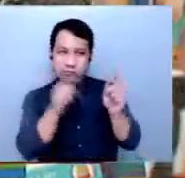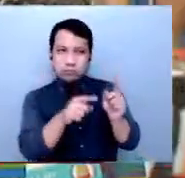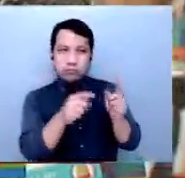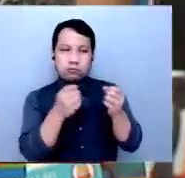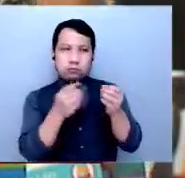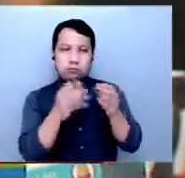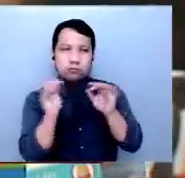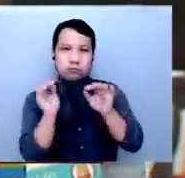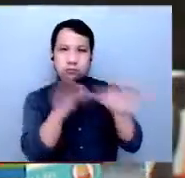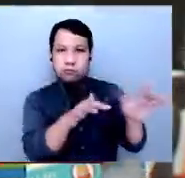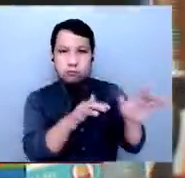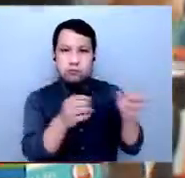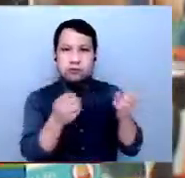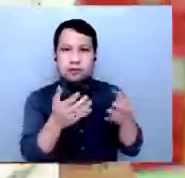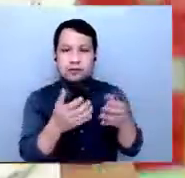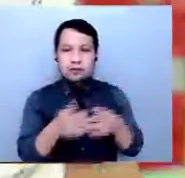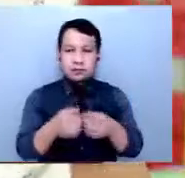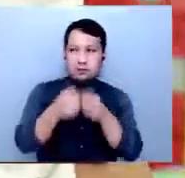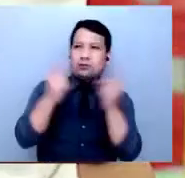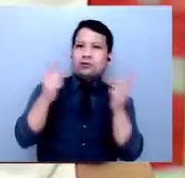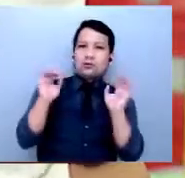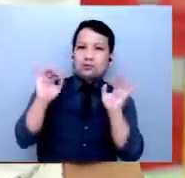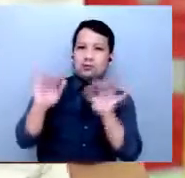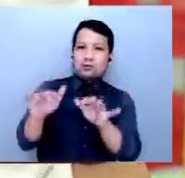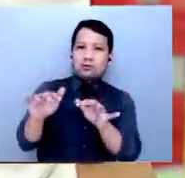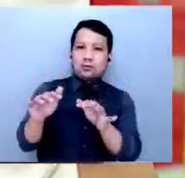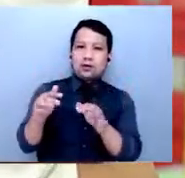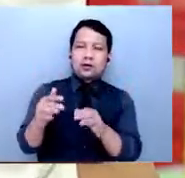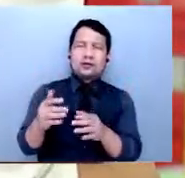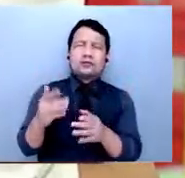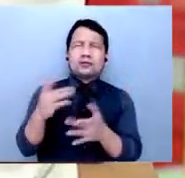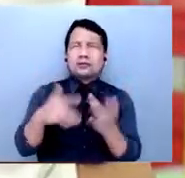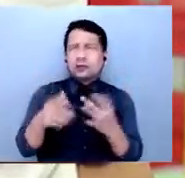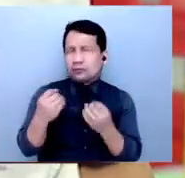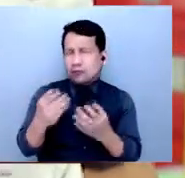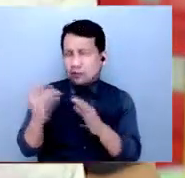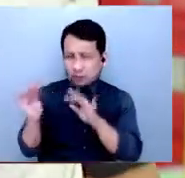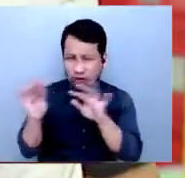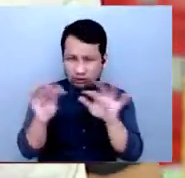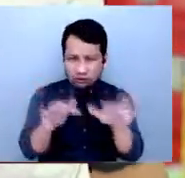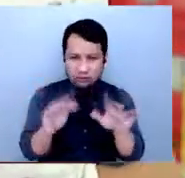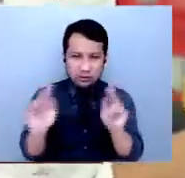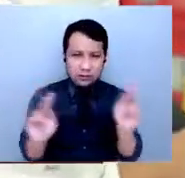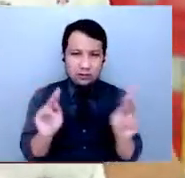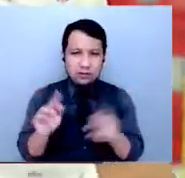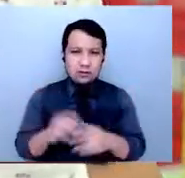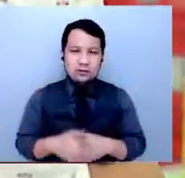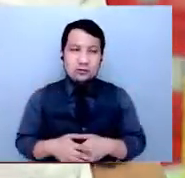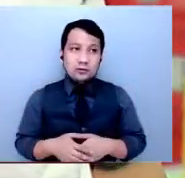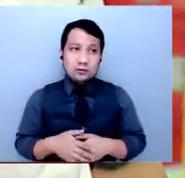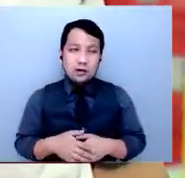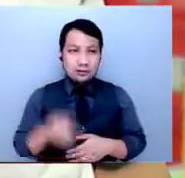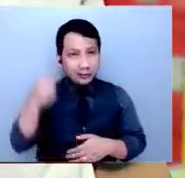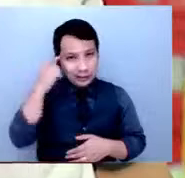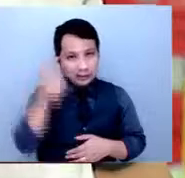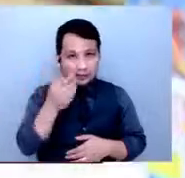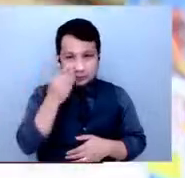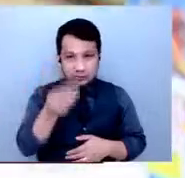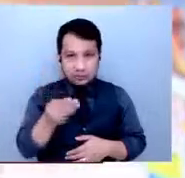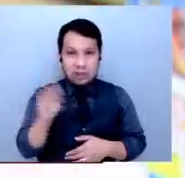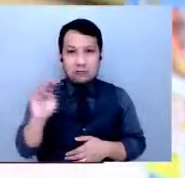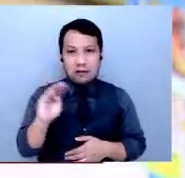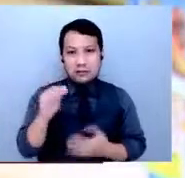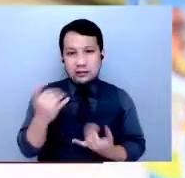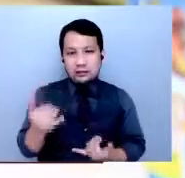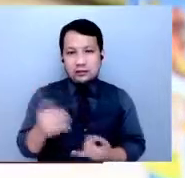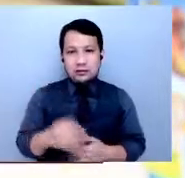tao. Mamamasyal po kami sana kaso ang dami pong tao eh. Kala po namin konti, Monday po kasi ngayon.